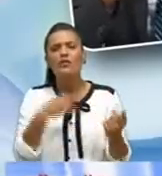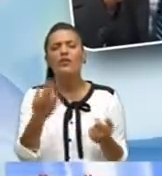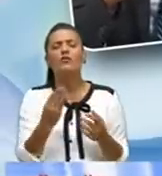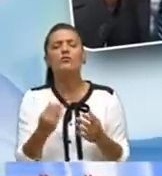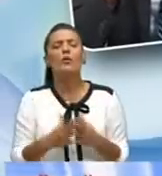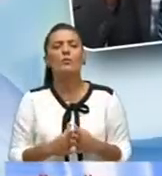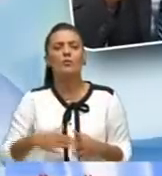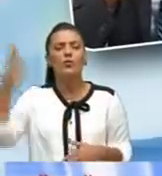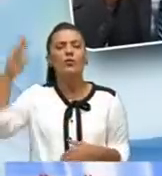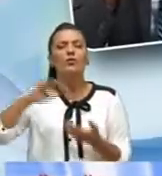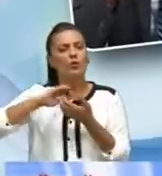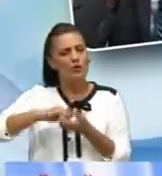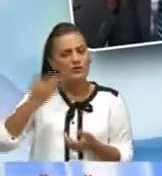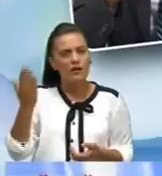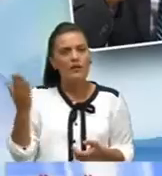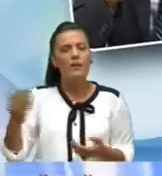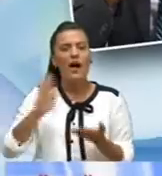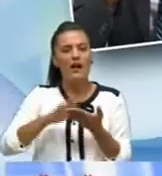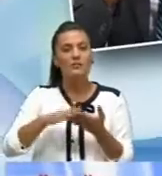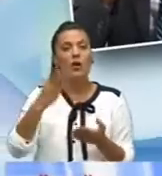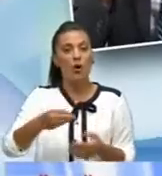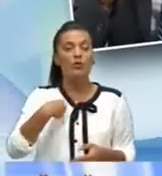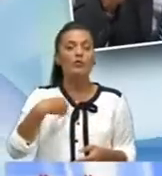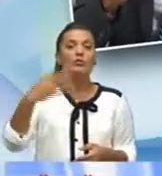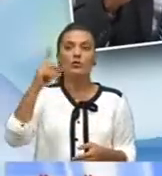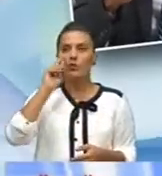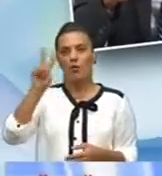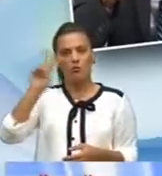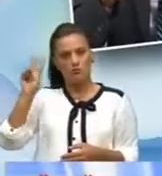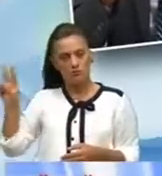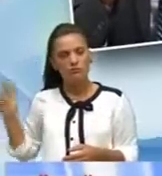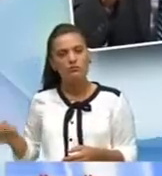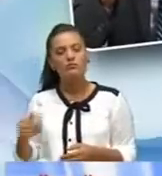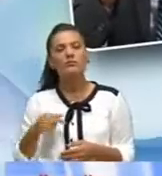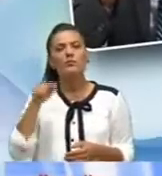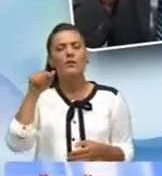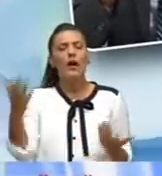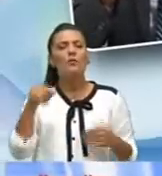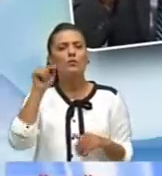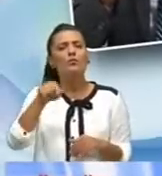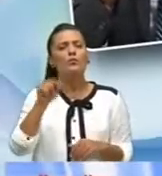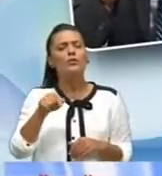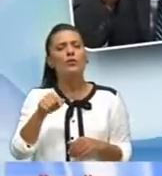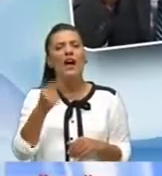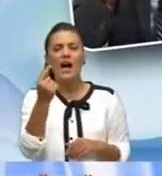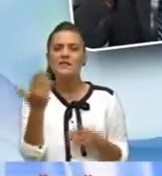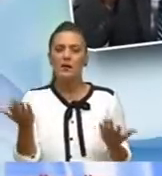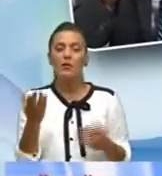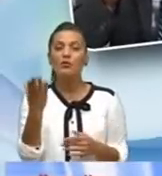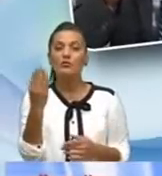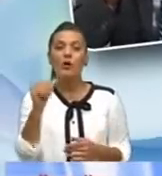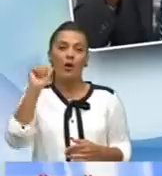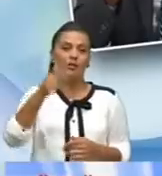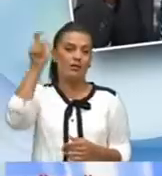çok büyük dostların, arkadaşlarımızın olduğunu da gördüm. Evet. Yani bunlar az ama çok